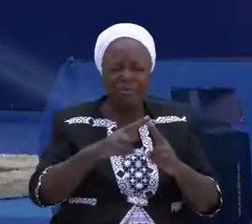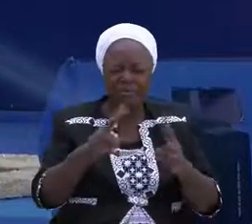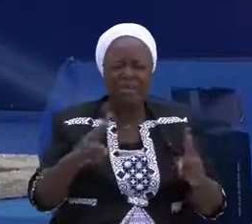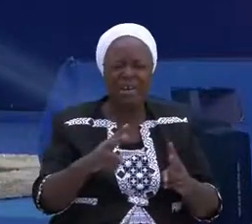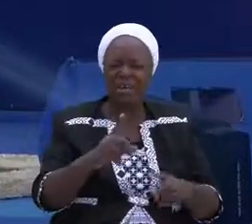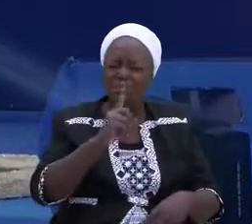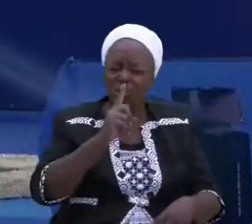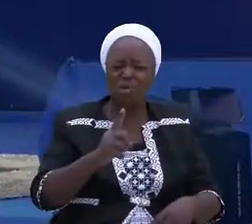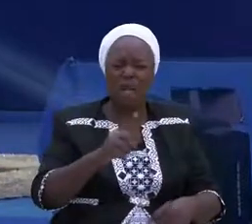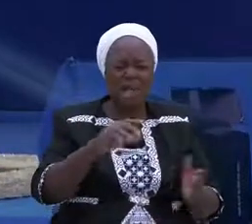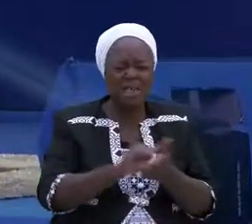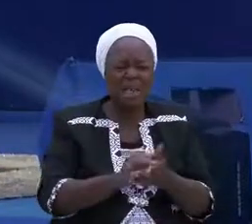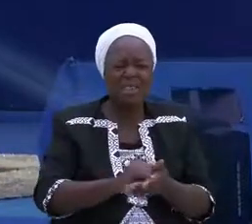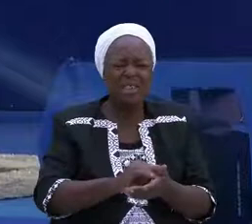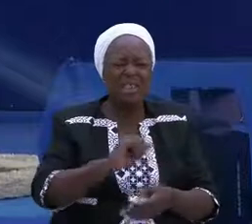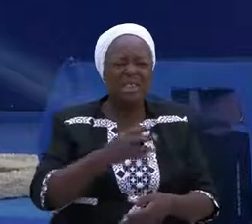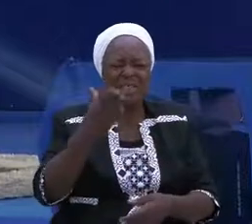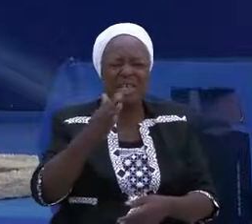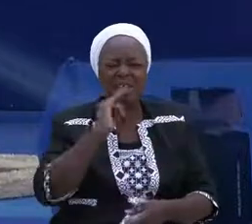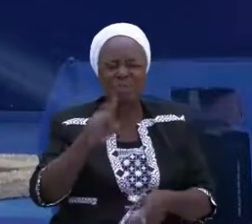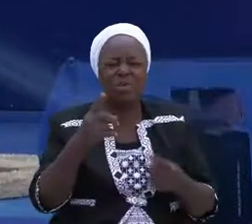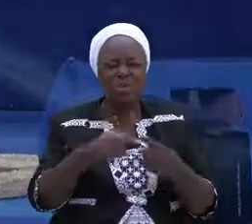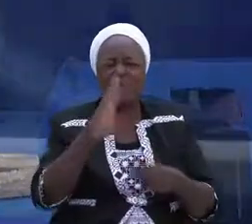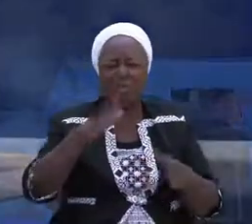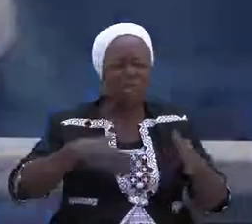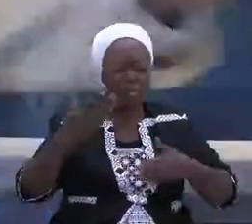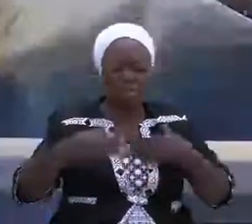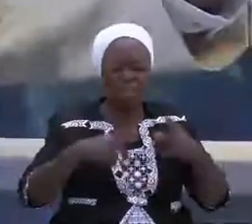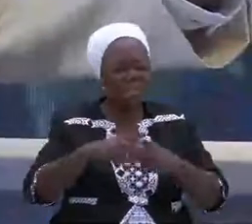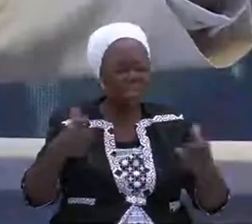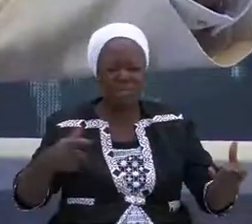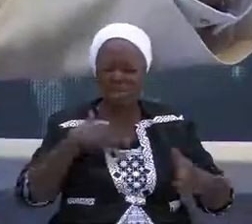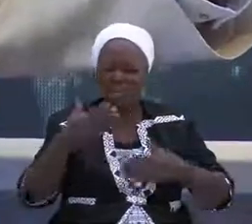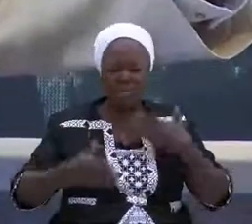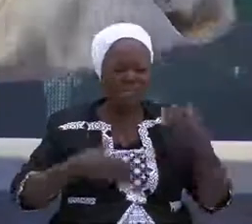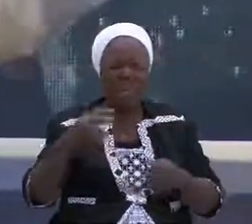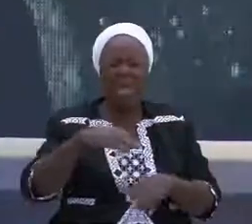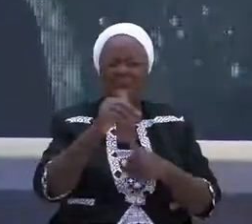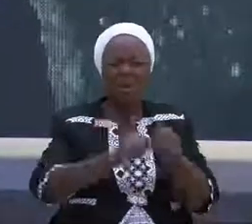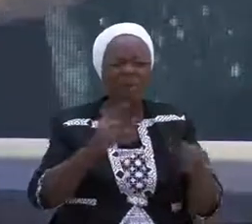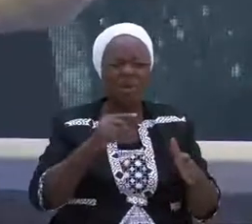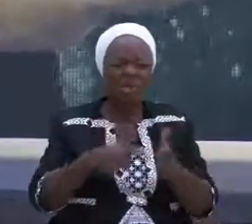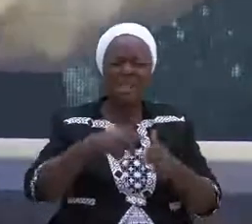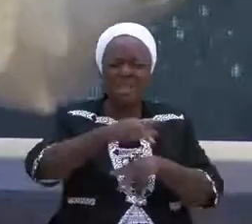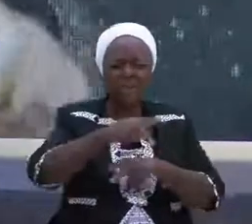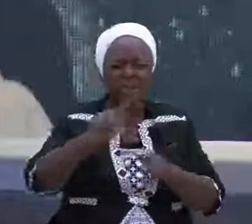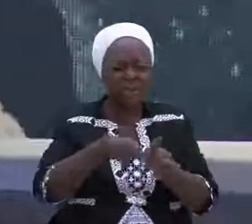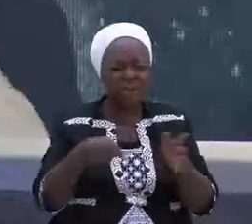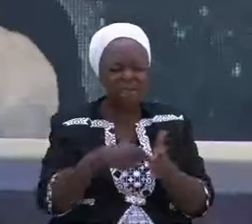le fait qu'il y aura la joie, la grande joie partout dans ce lieu